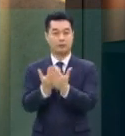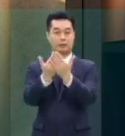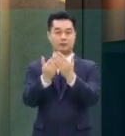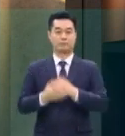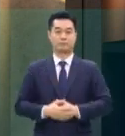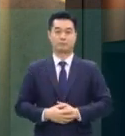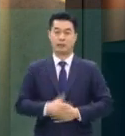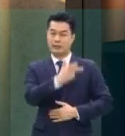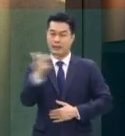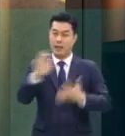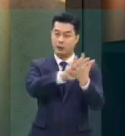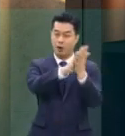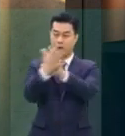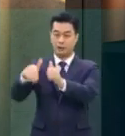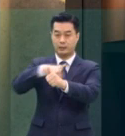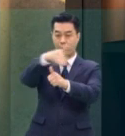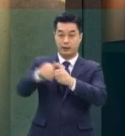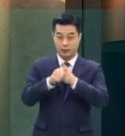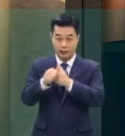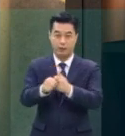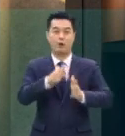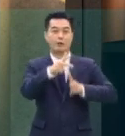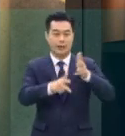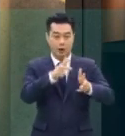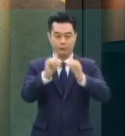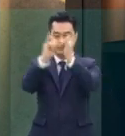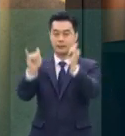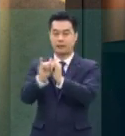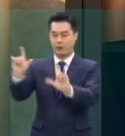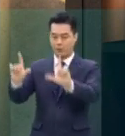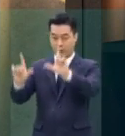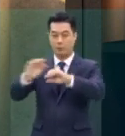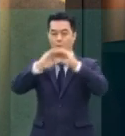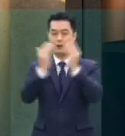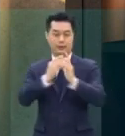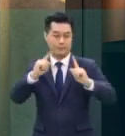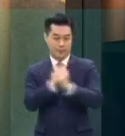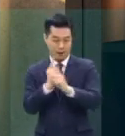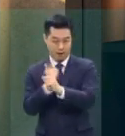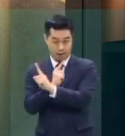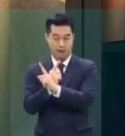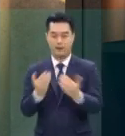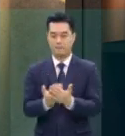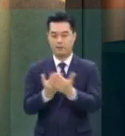대전 안의 맞춰 산업과 사회 구조를 완전히 변화시켜 성장하는 전략입니다